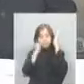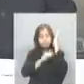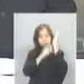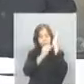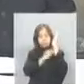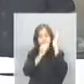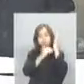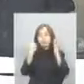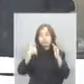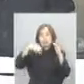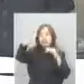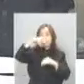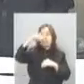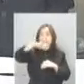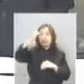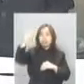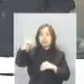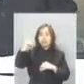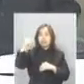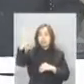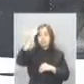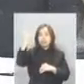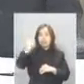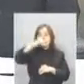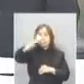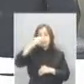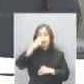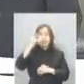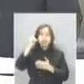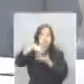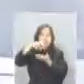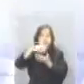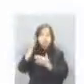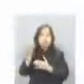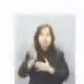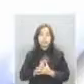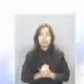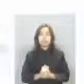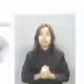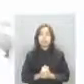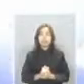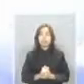ออกจะยัคงมฝนฟ้าขนองและหมกระช่งแรงเกิดขึนได้ตกละเอดจะคธน habarnสว